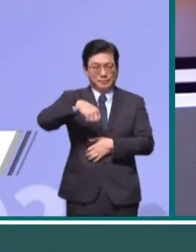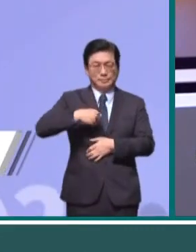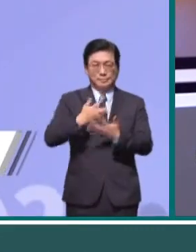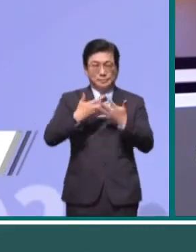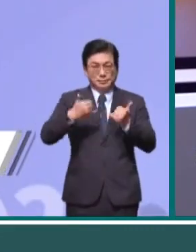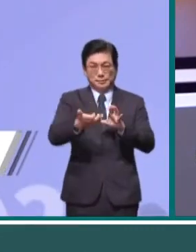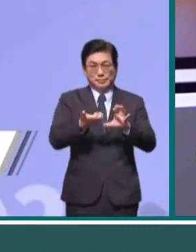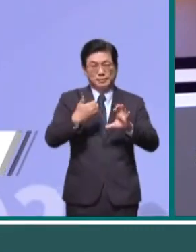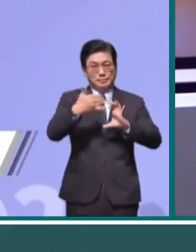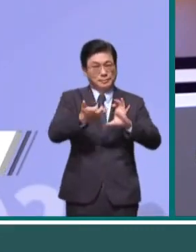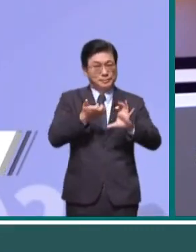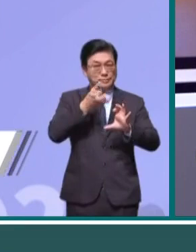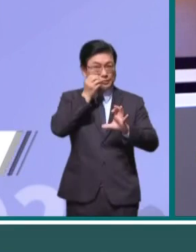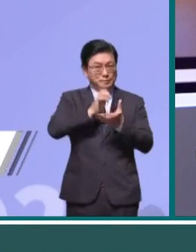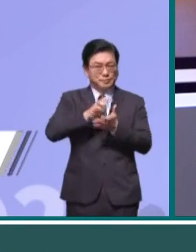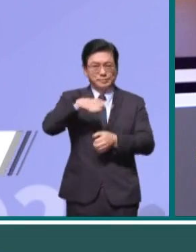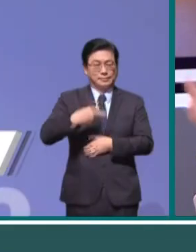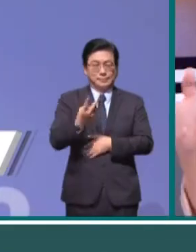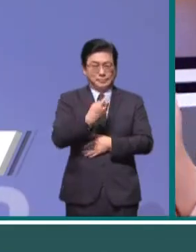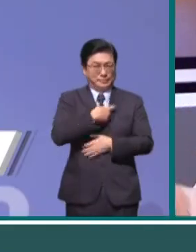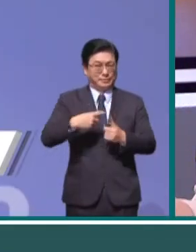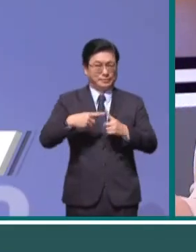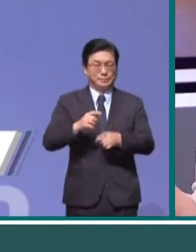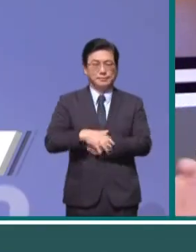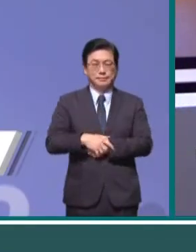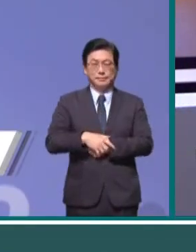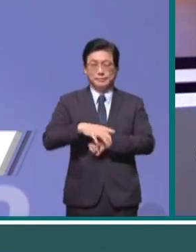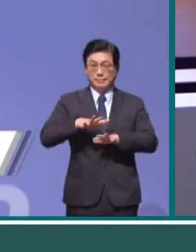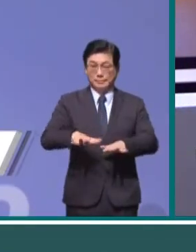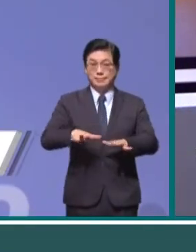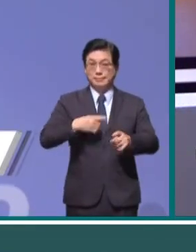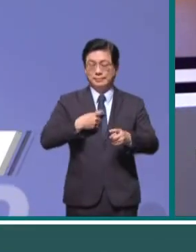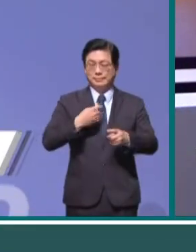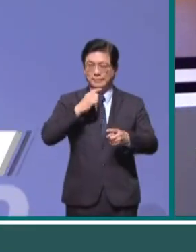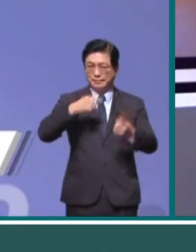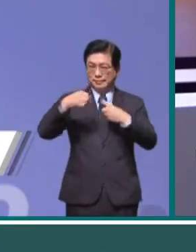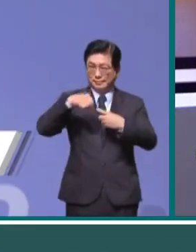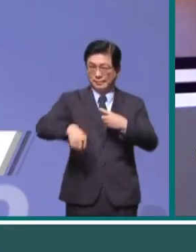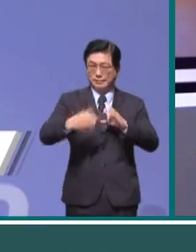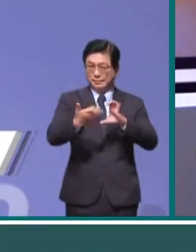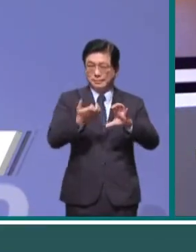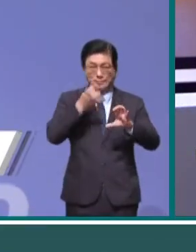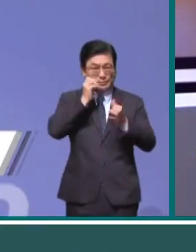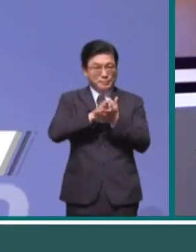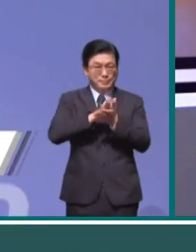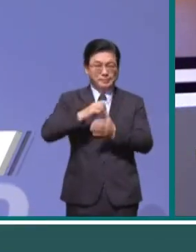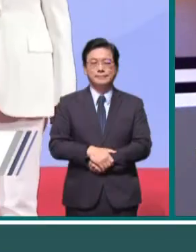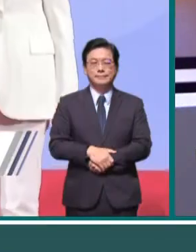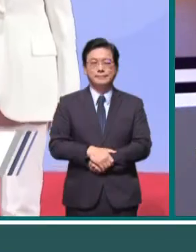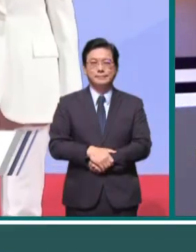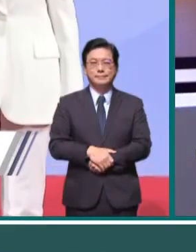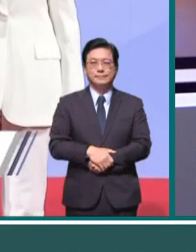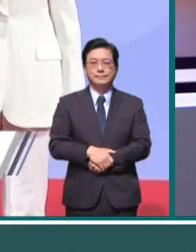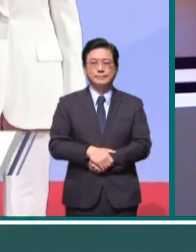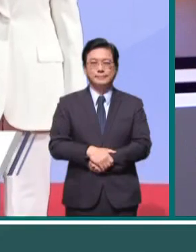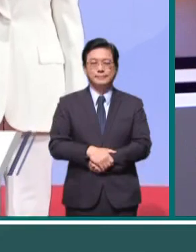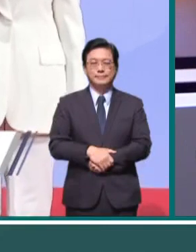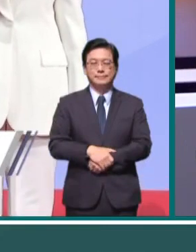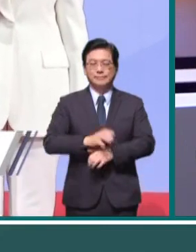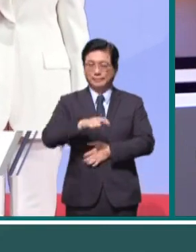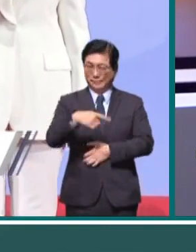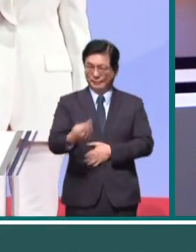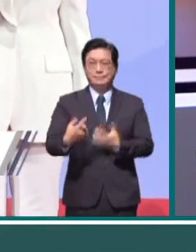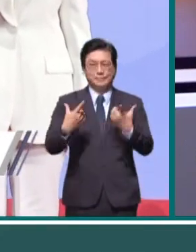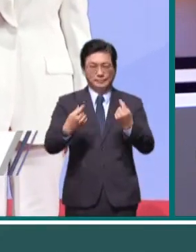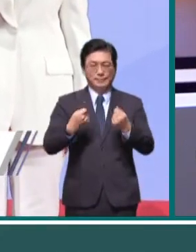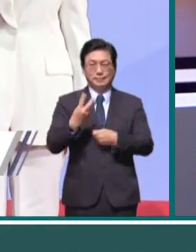号，他对于台北市的愿景提出一二三四五六七，全部都是口号，但对于实质内容，台北市到底欠缺